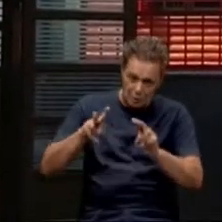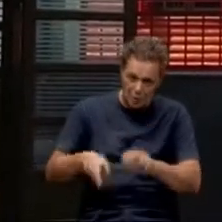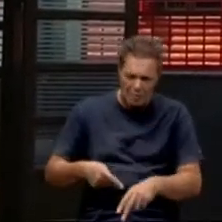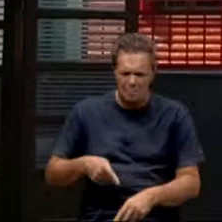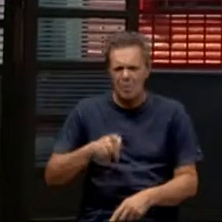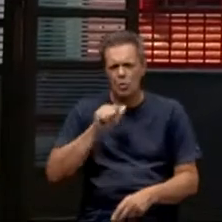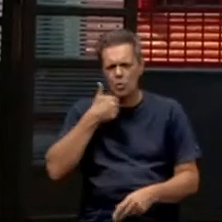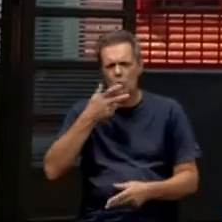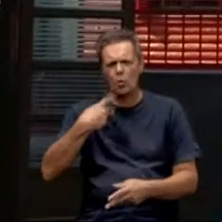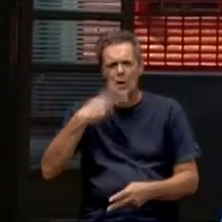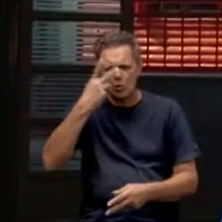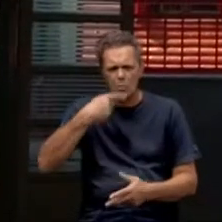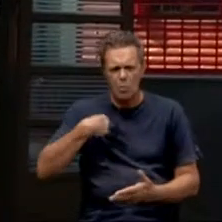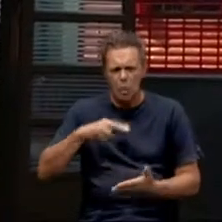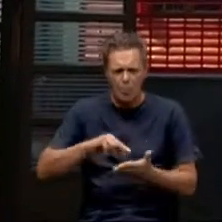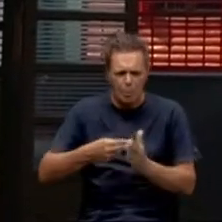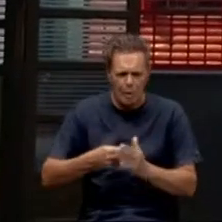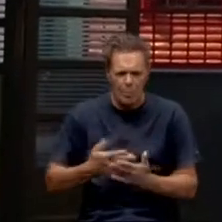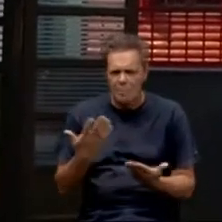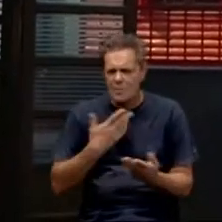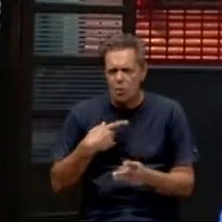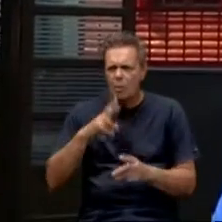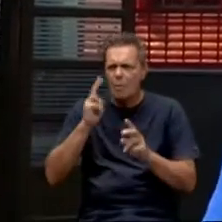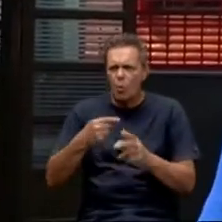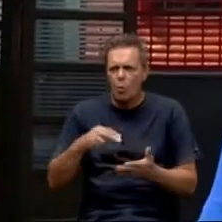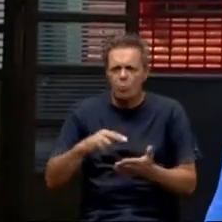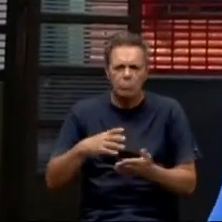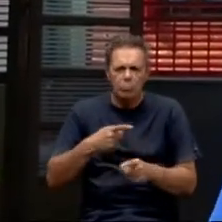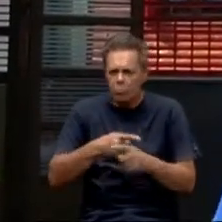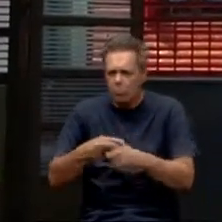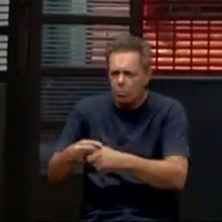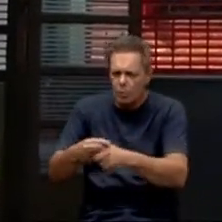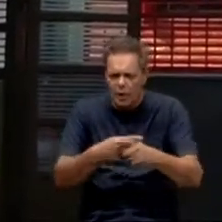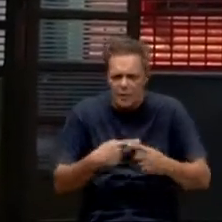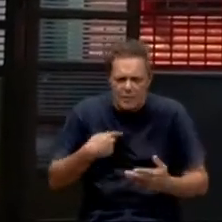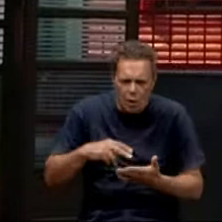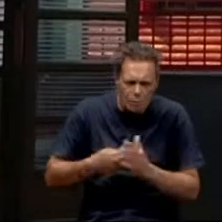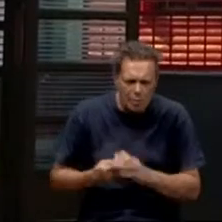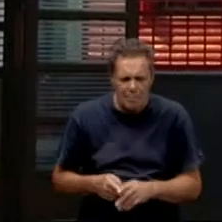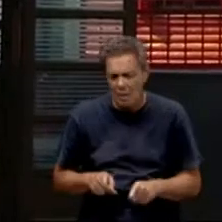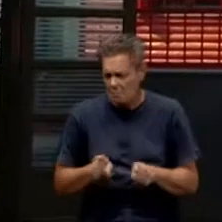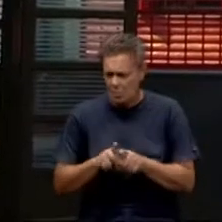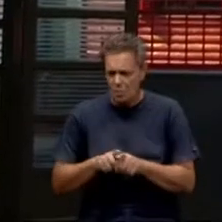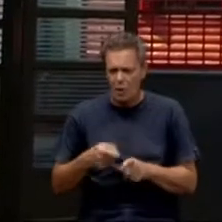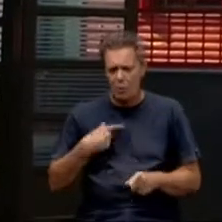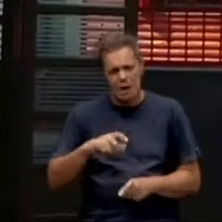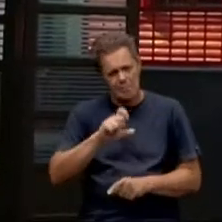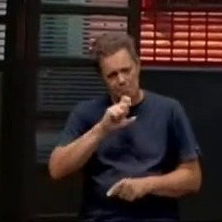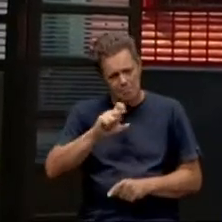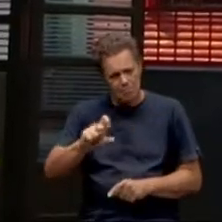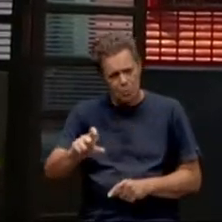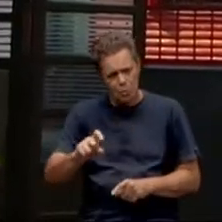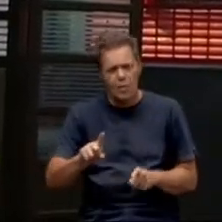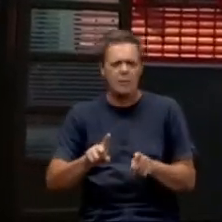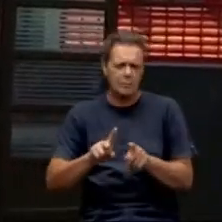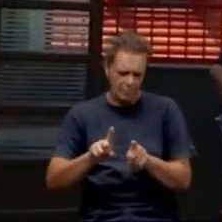moje probleme i s kojima mogu podijeliti, koji će mi pomoći uvijek riješiti ih. Također isto, ja se njima odužujem na isti